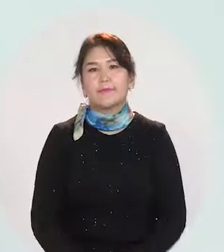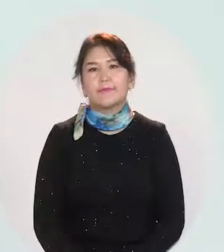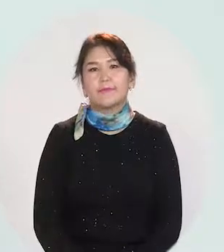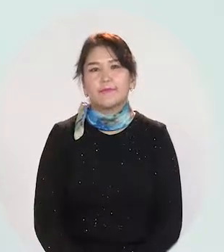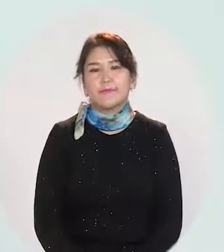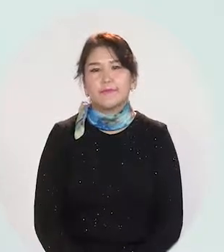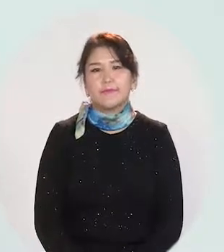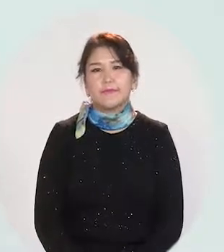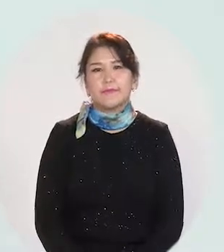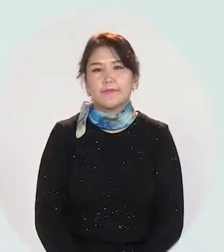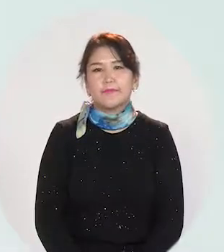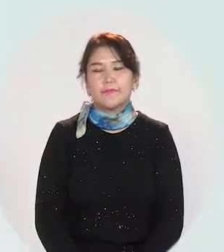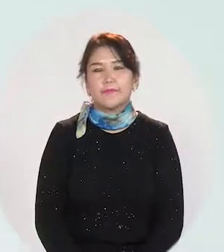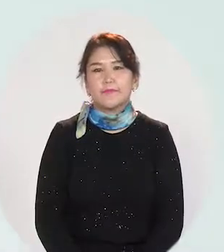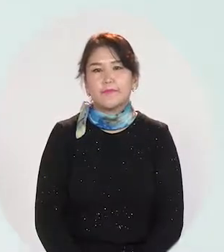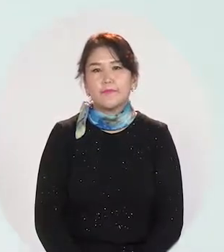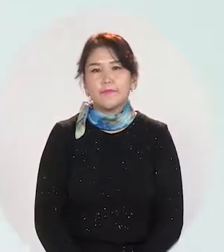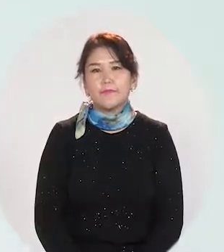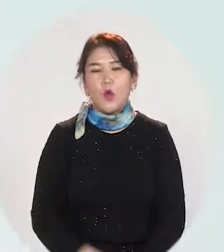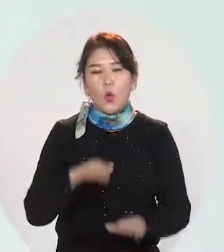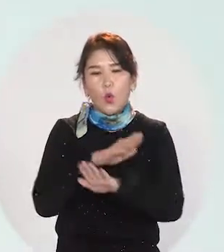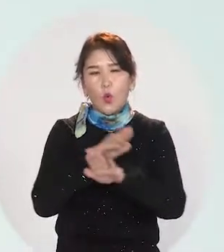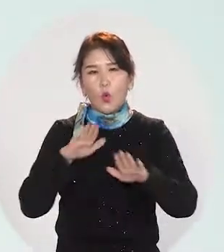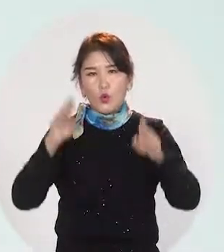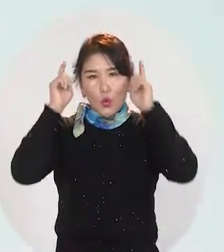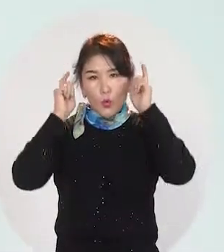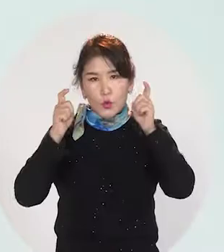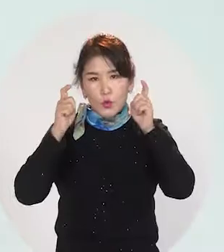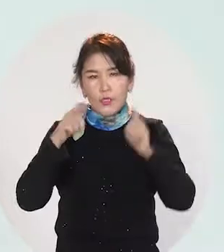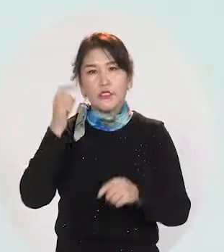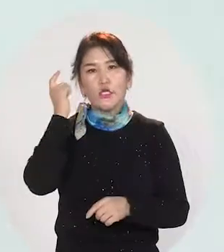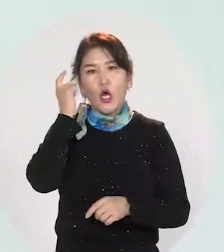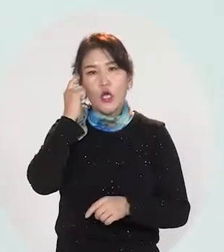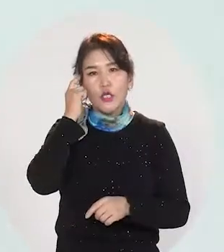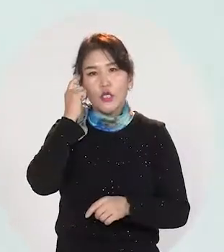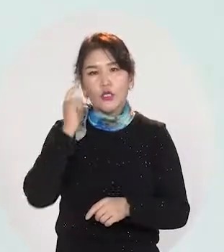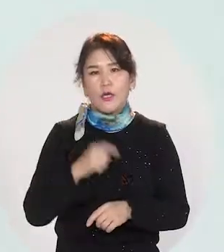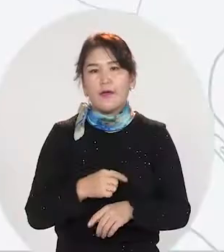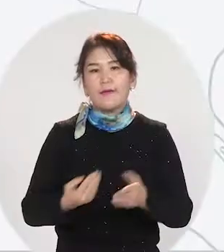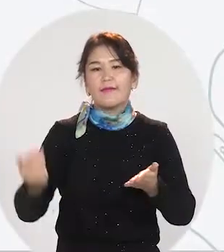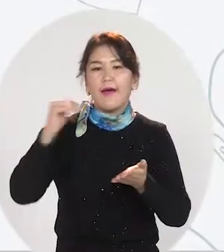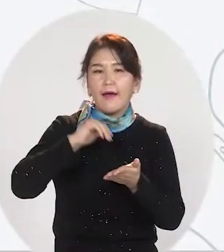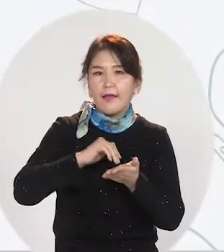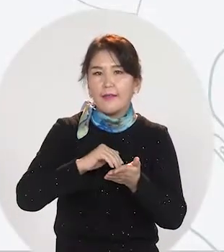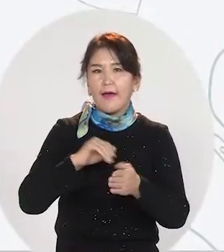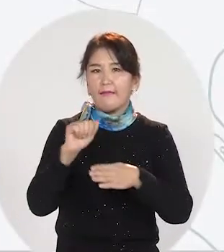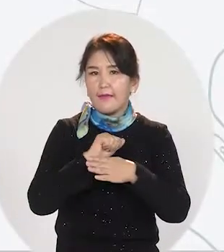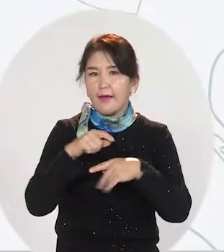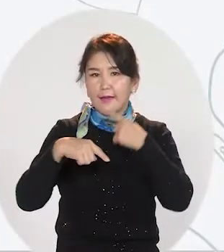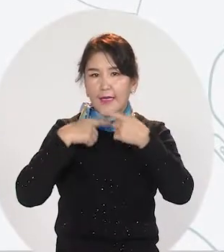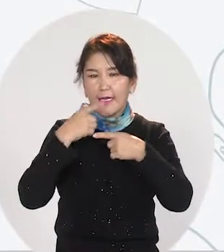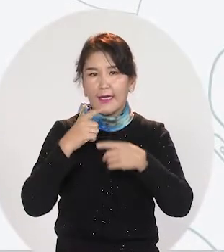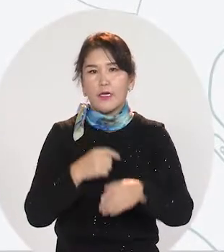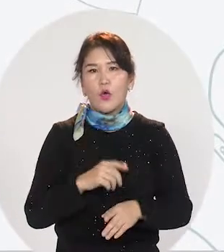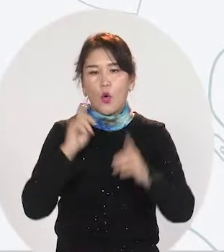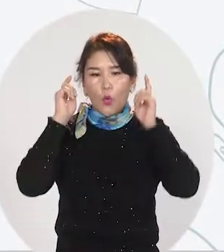байна. За тэгээ ялгаагүй бас хүүхд хүмүүжүүлнэ гэдэг ойлголтоо бүгдээрээ энэ удаа дахиад давтаад ярья. Хүүхд хүмүүжүүлнэ